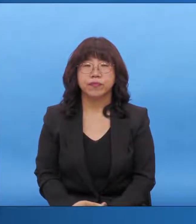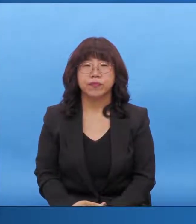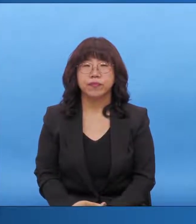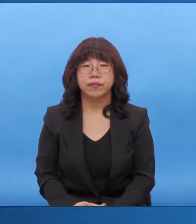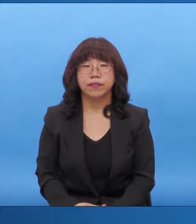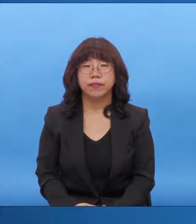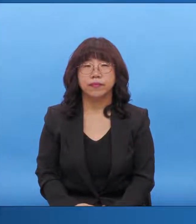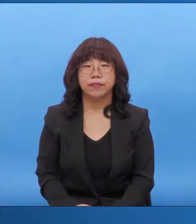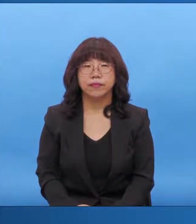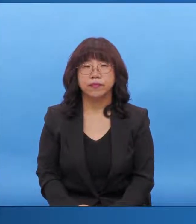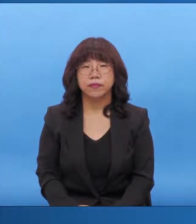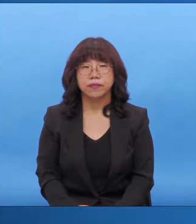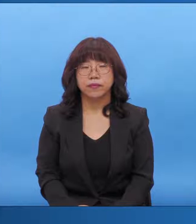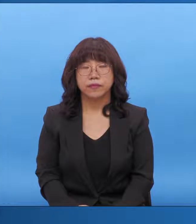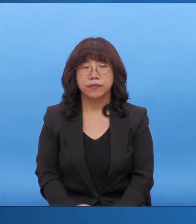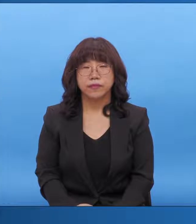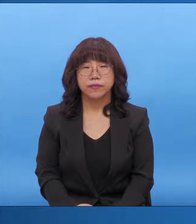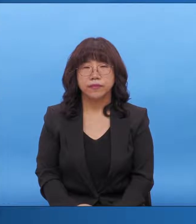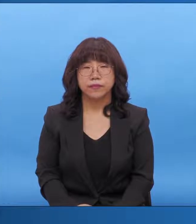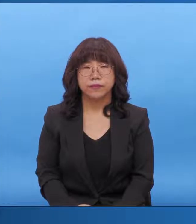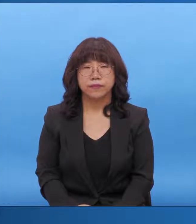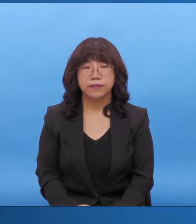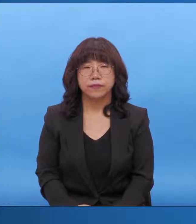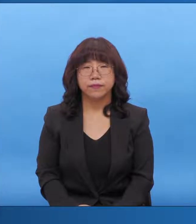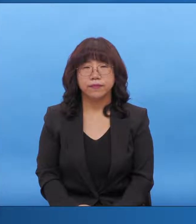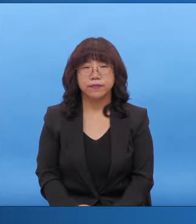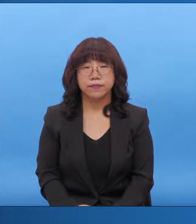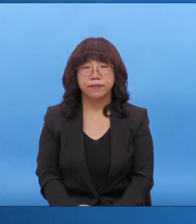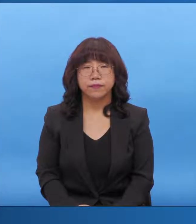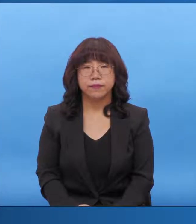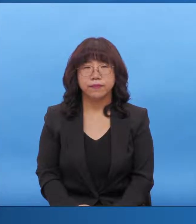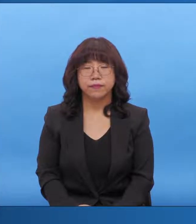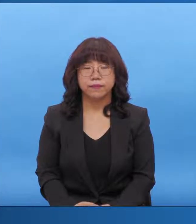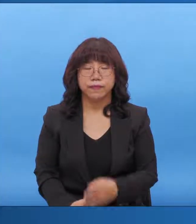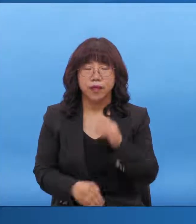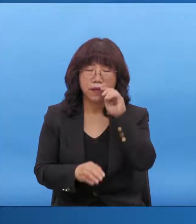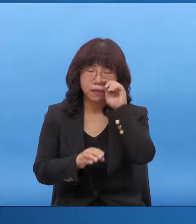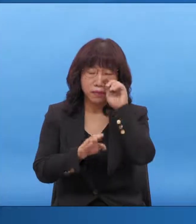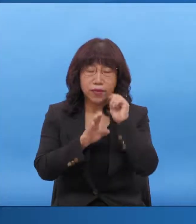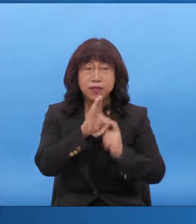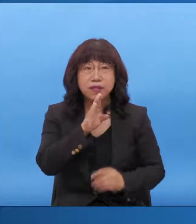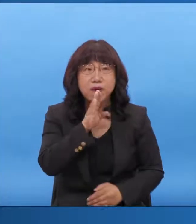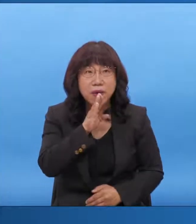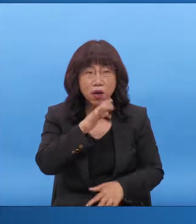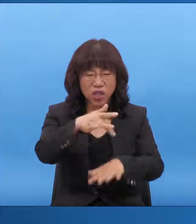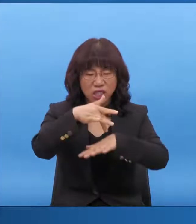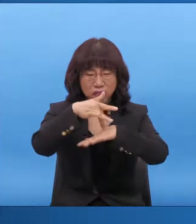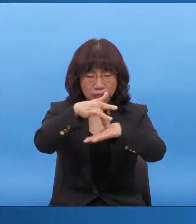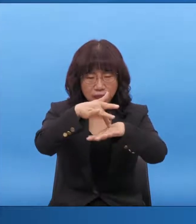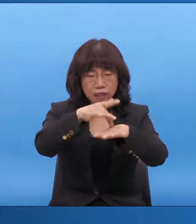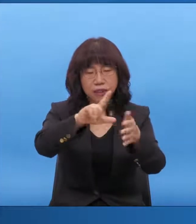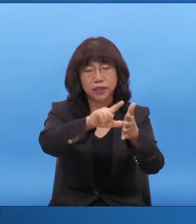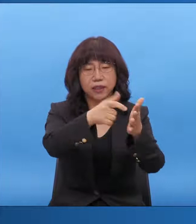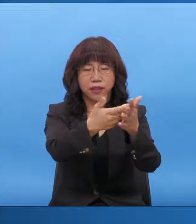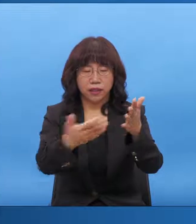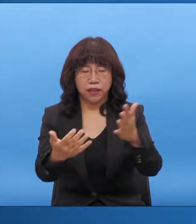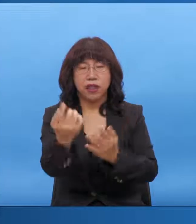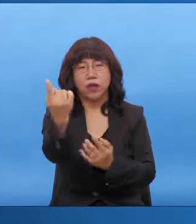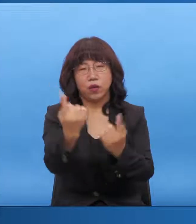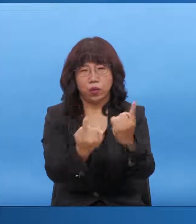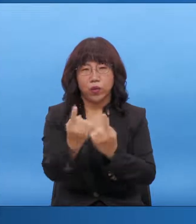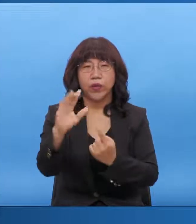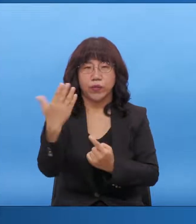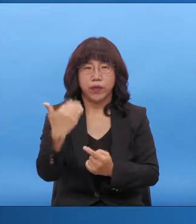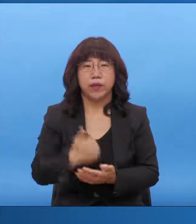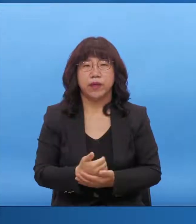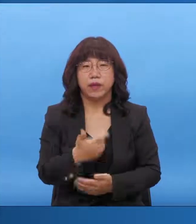실제 이런 시대가 와요. And of course, this is taking place as well. Diseases that come from demon possession. 네피림 시대라고도 하죠.